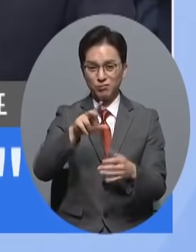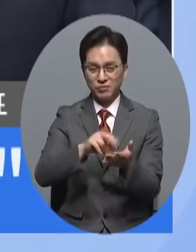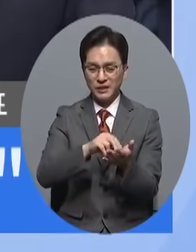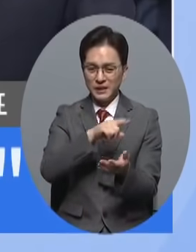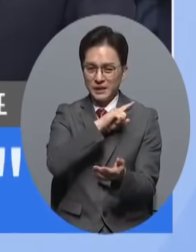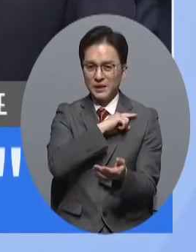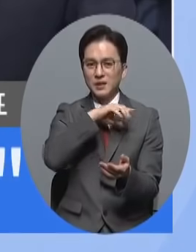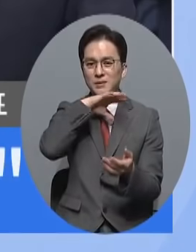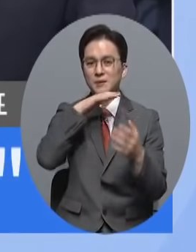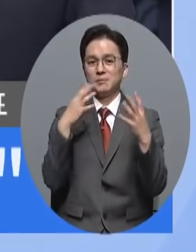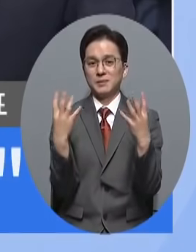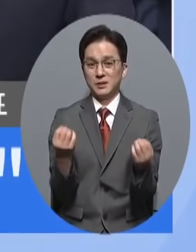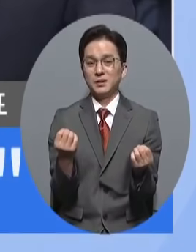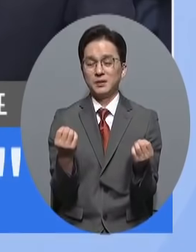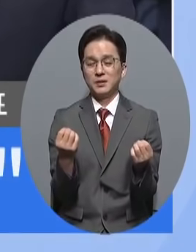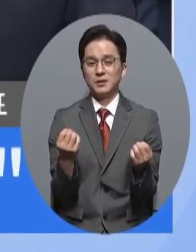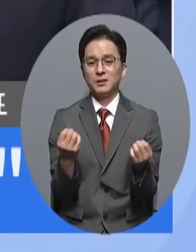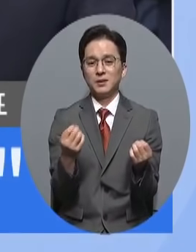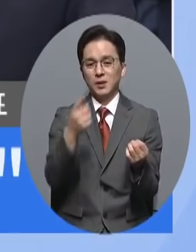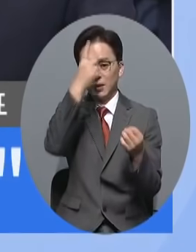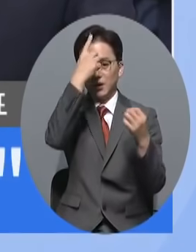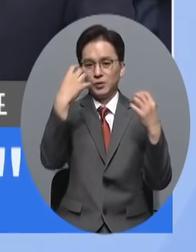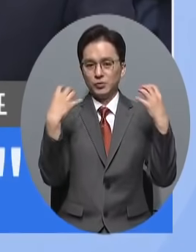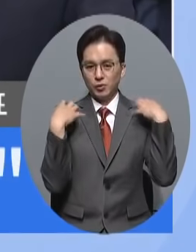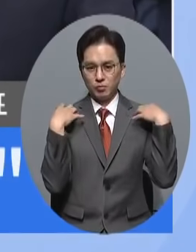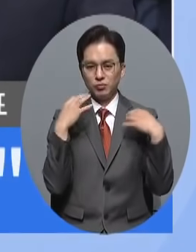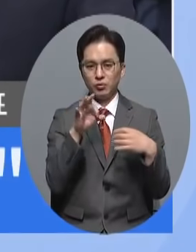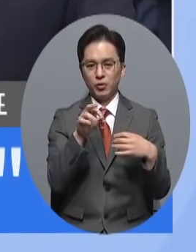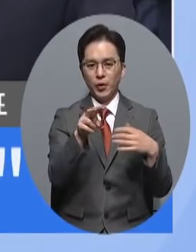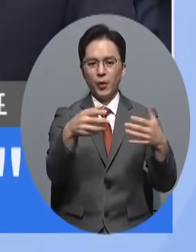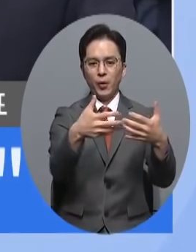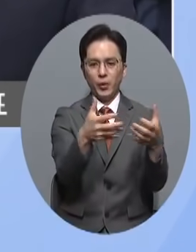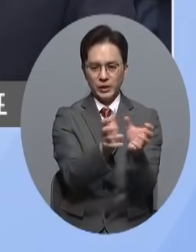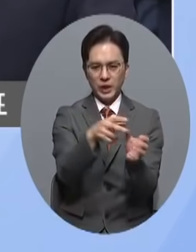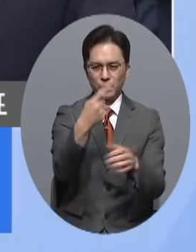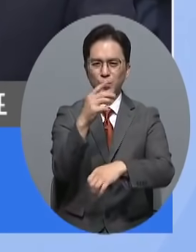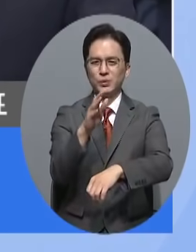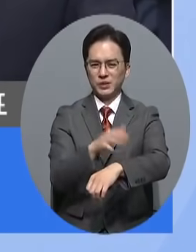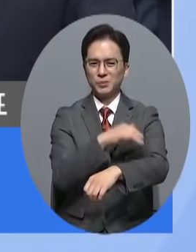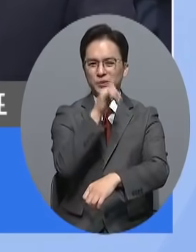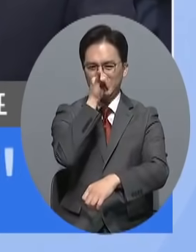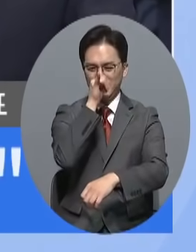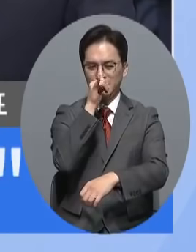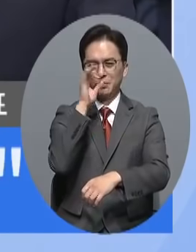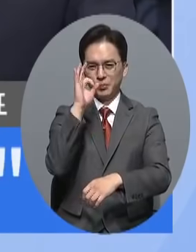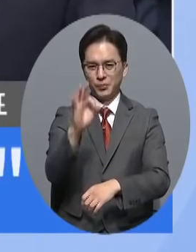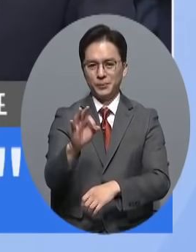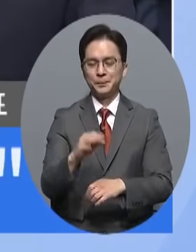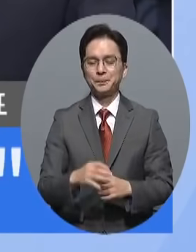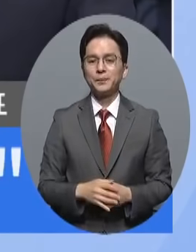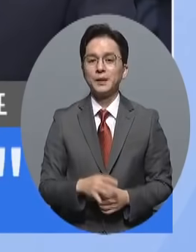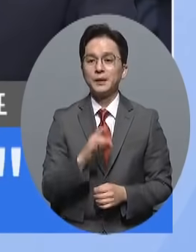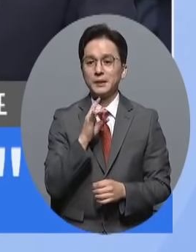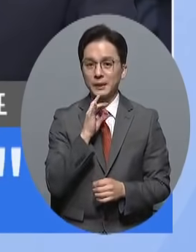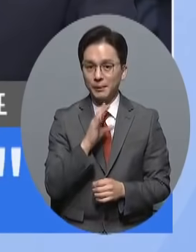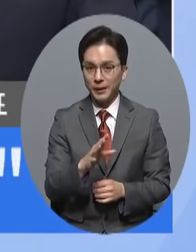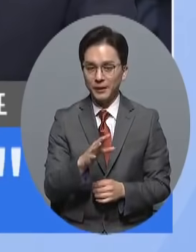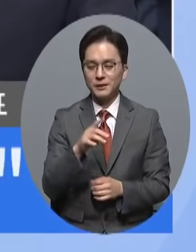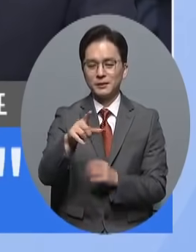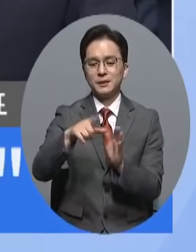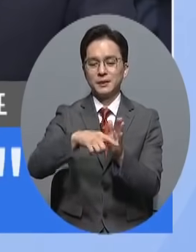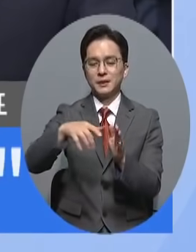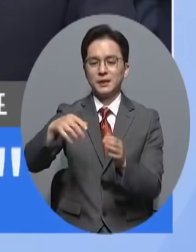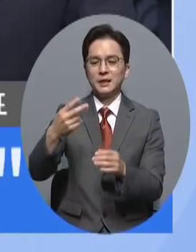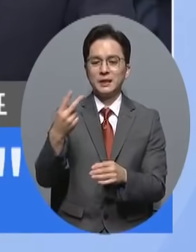없습니다. 그런데 이 문제에서 이제 당시에 있었던 그 상황과 그 민관이